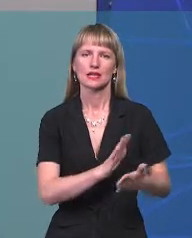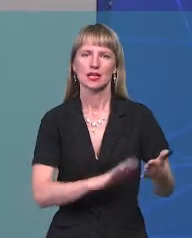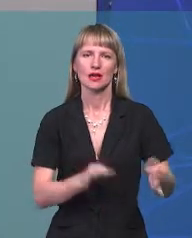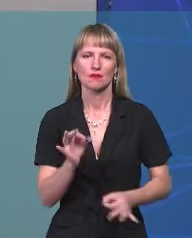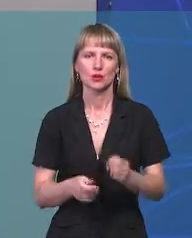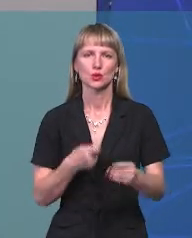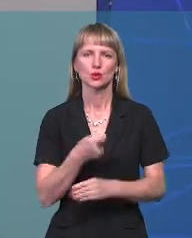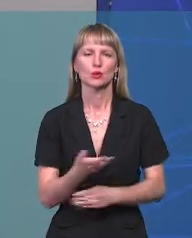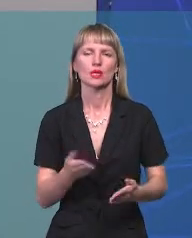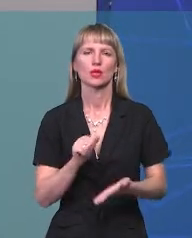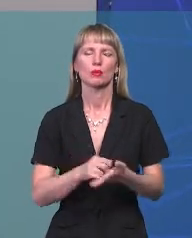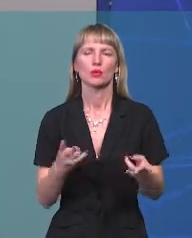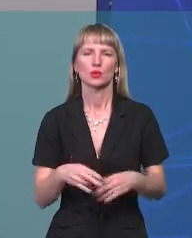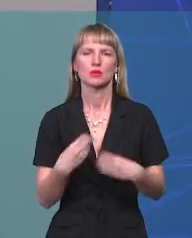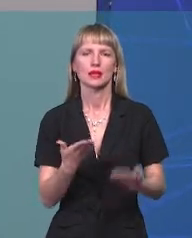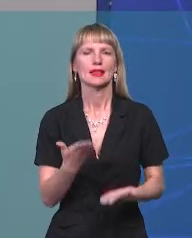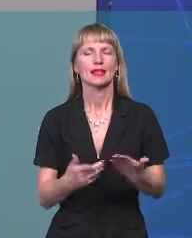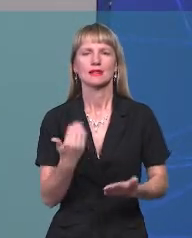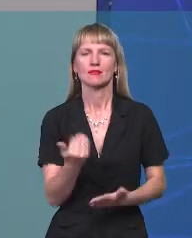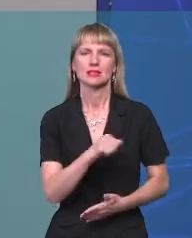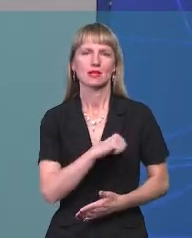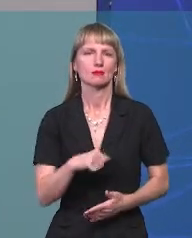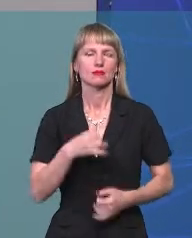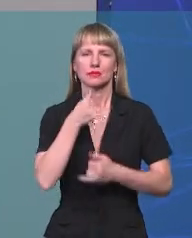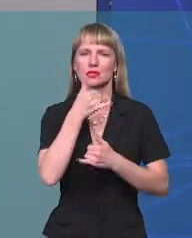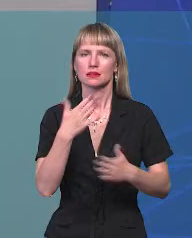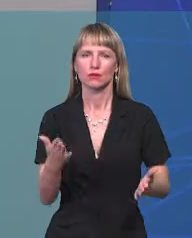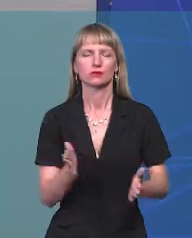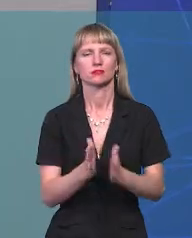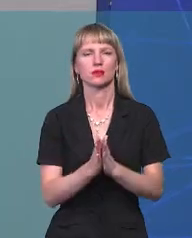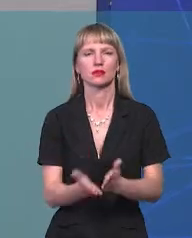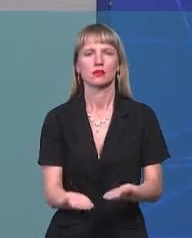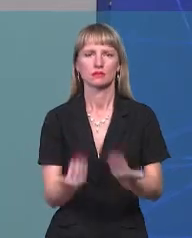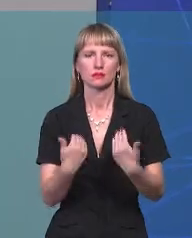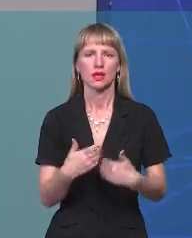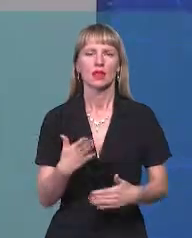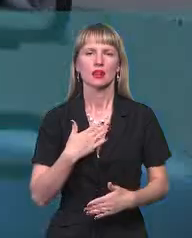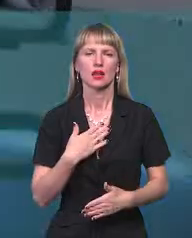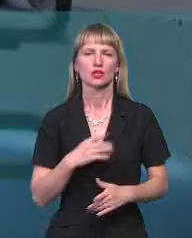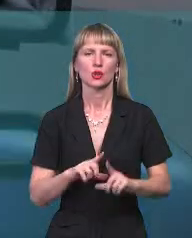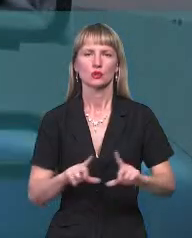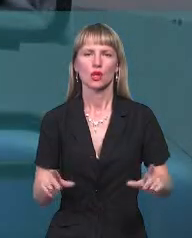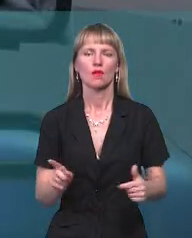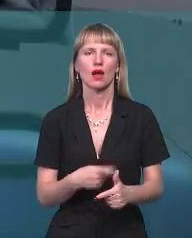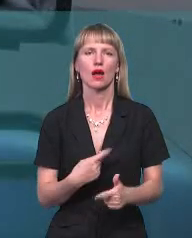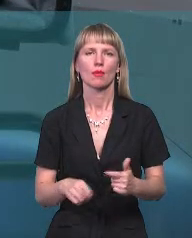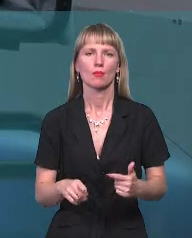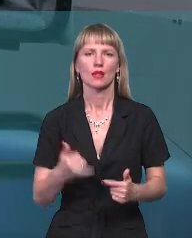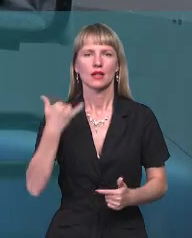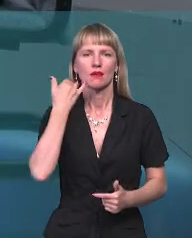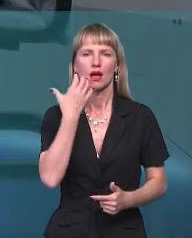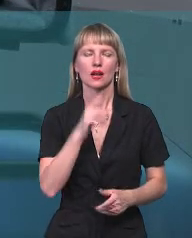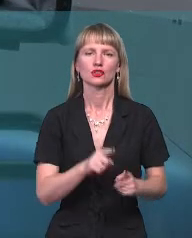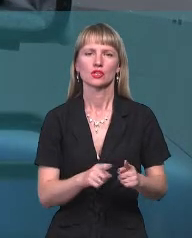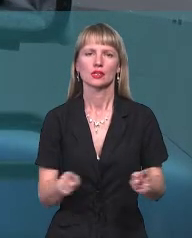документи треба подати. Якщо ви самостійно не зможете, будь ласка, звертайтесь до наших установ або на телефон гарячої